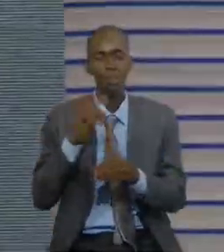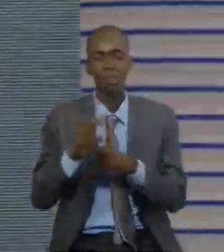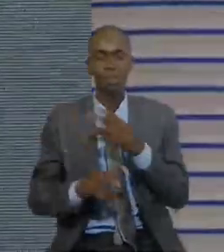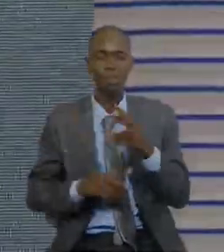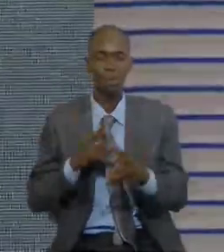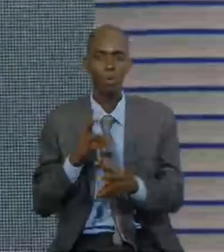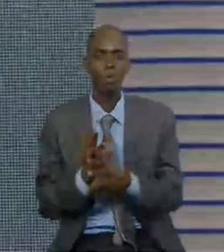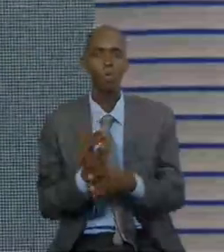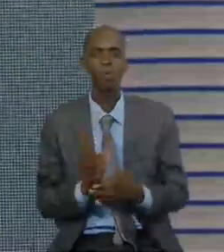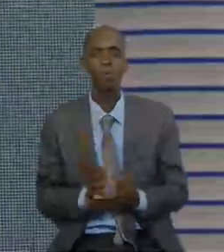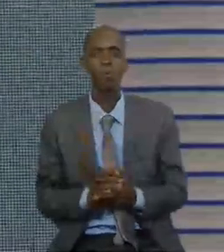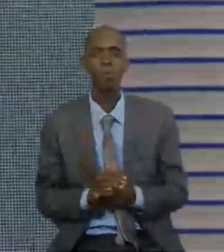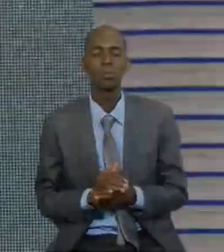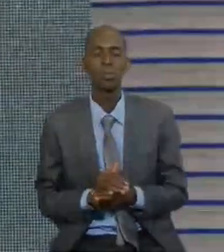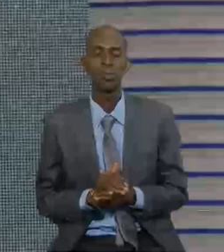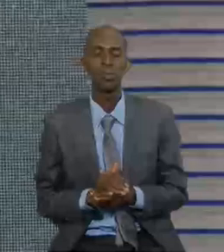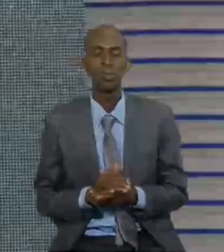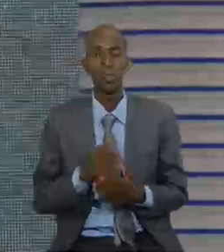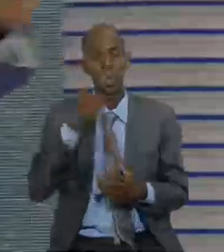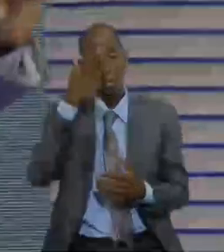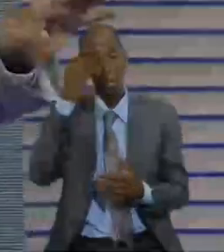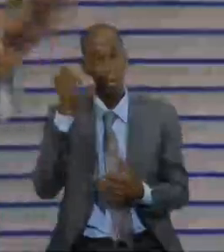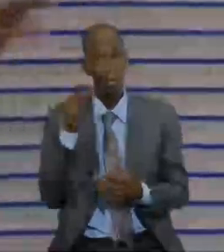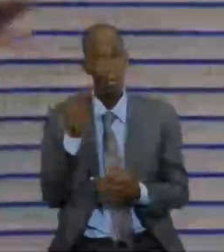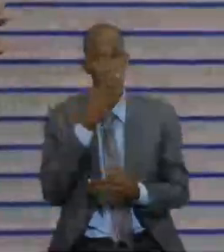de péchés dans le monde